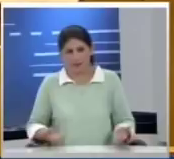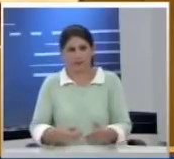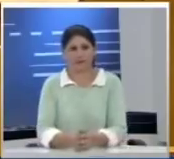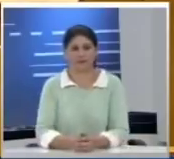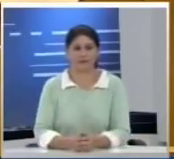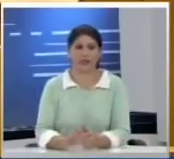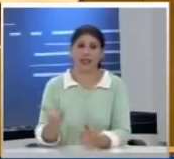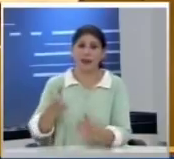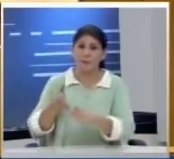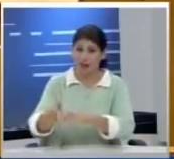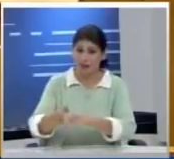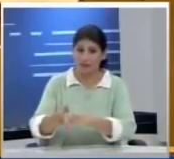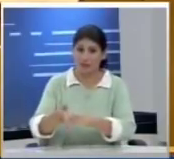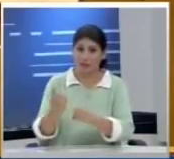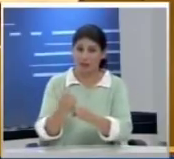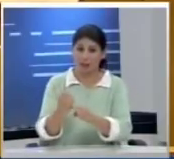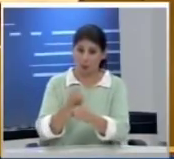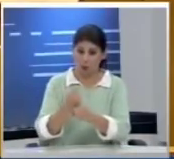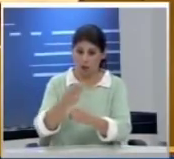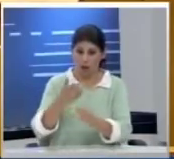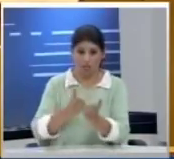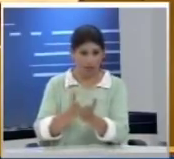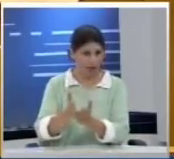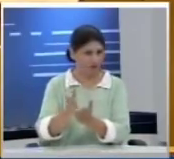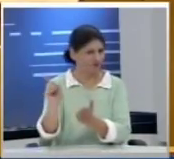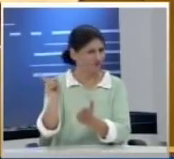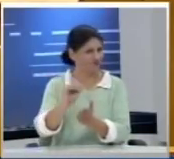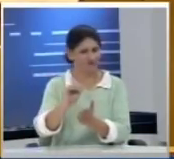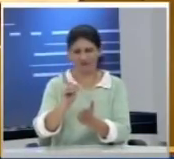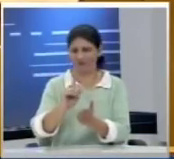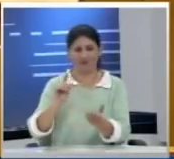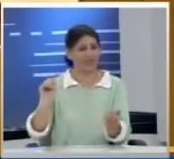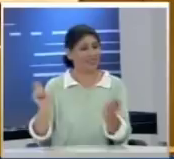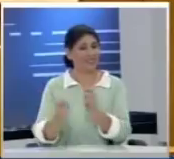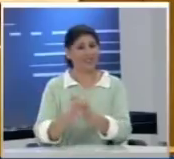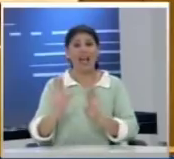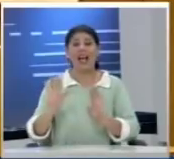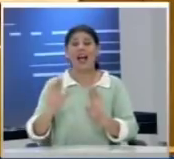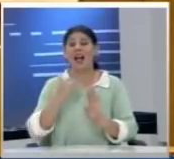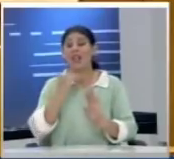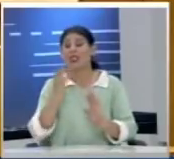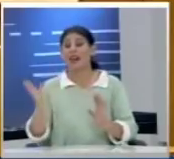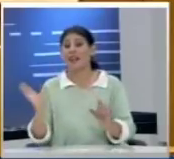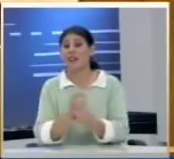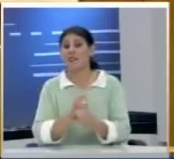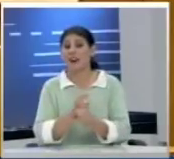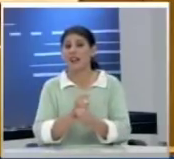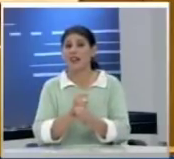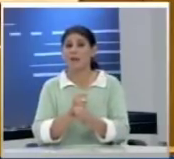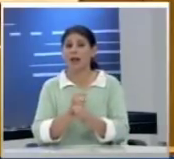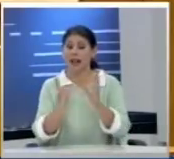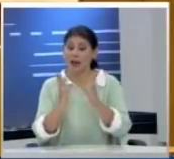ή ότι παρεμβήκαμε στο έργο της, αλλά αντιθέτως, γιατί δεν καταφέραμε να πολεμήσουμε